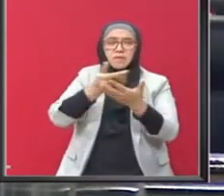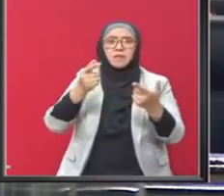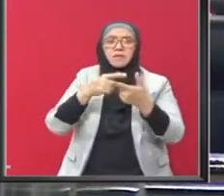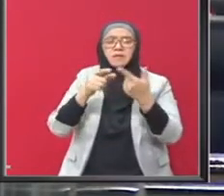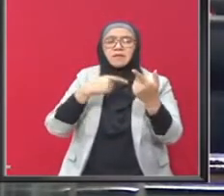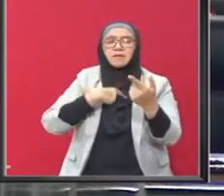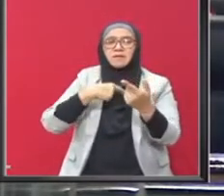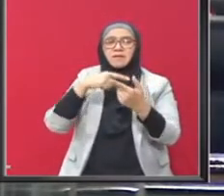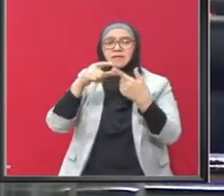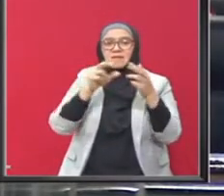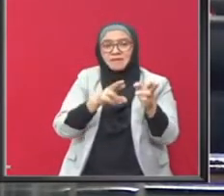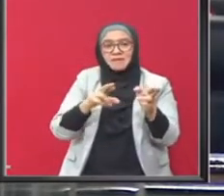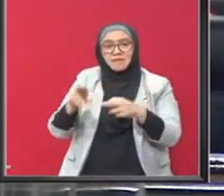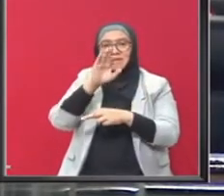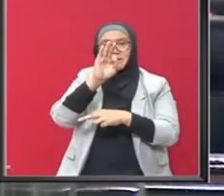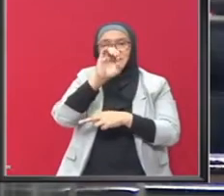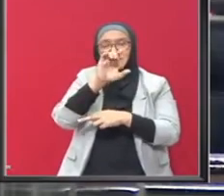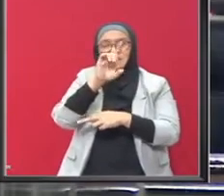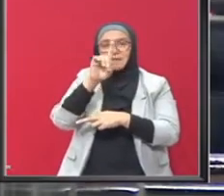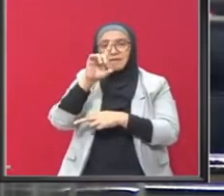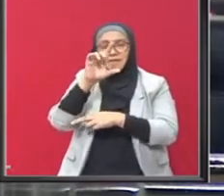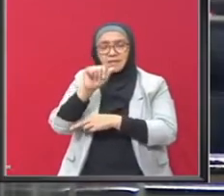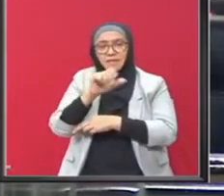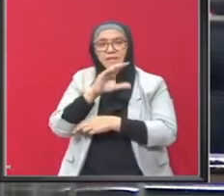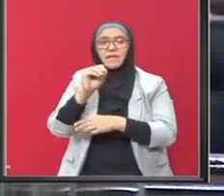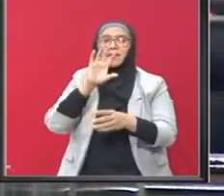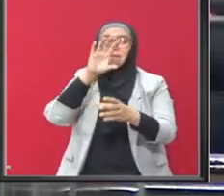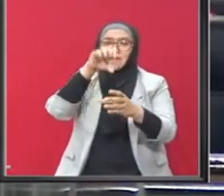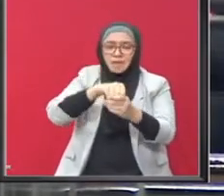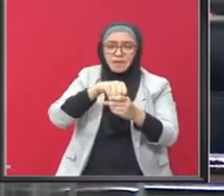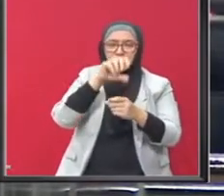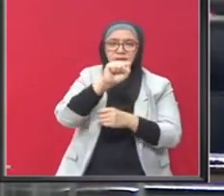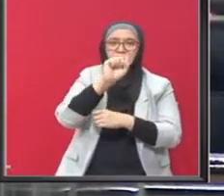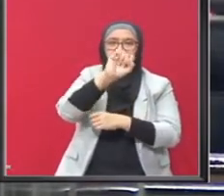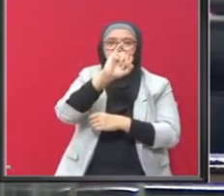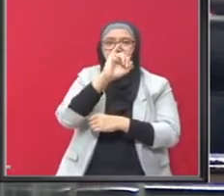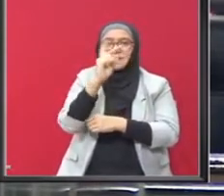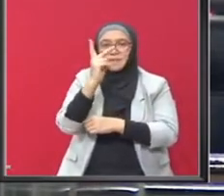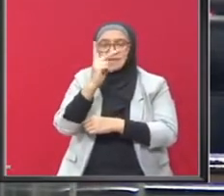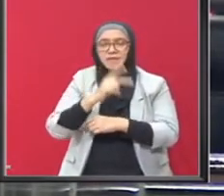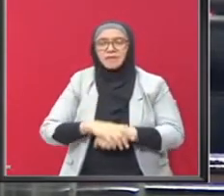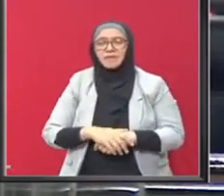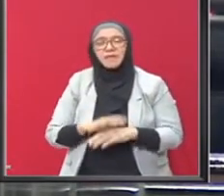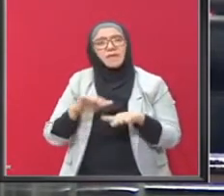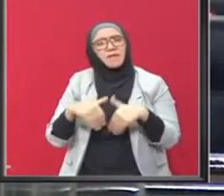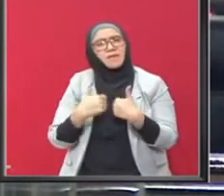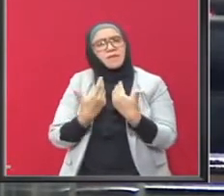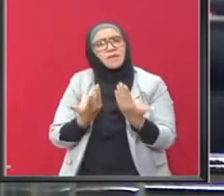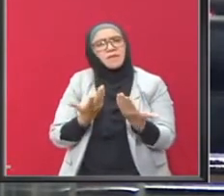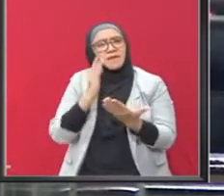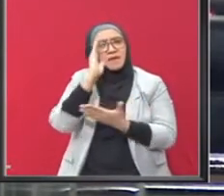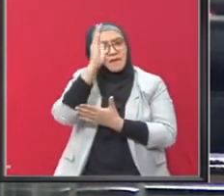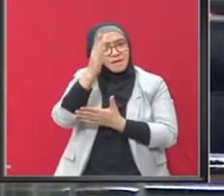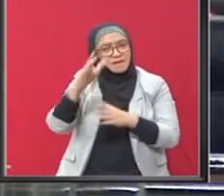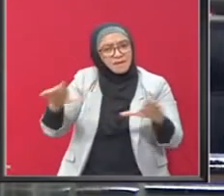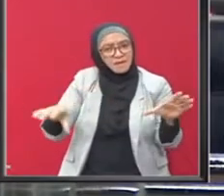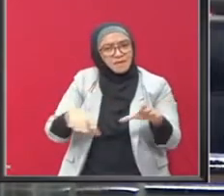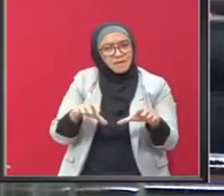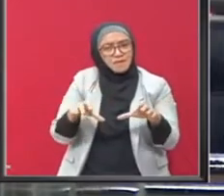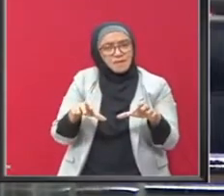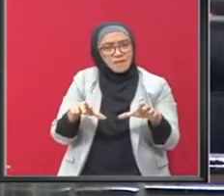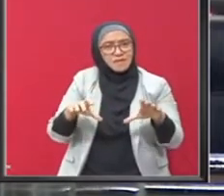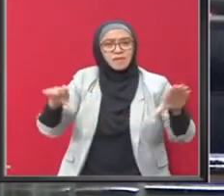termasuk difilter tool Timur di paling menset dan banyak Bagaimanakah ytz6 kan sama ada